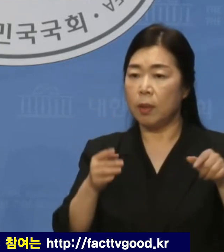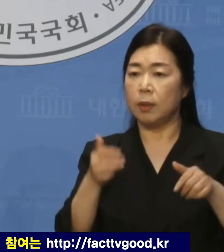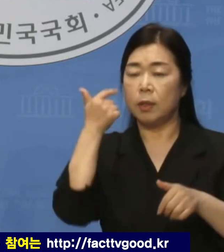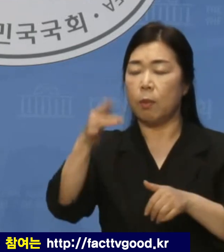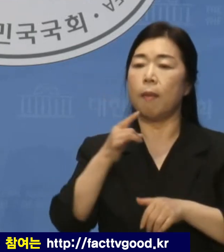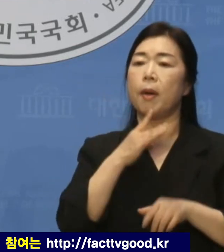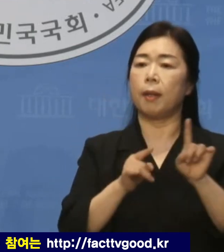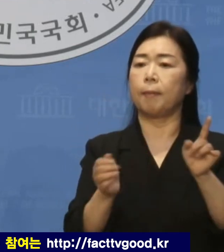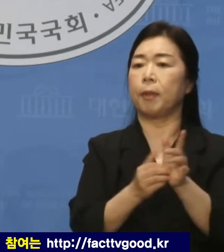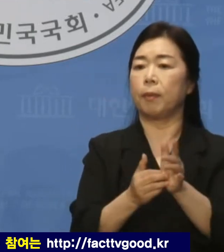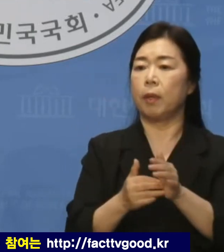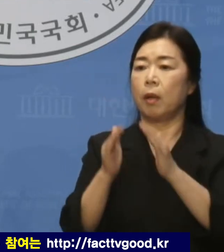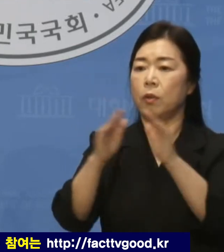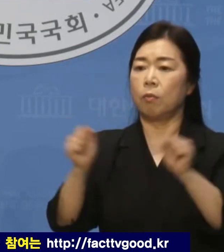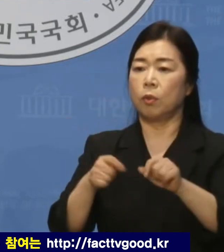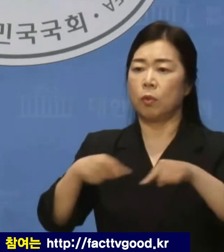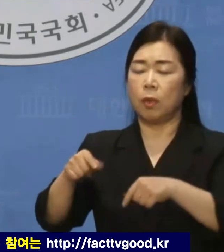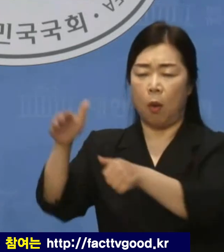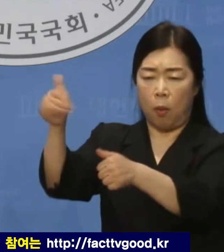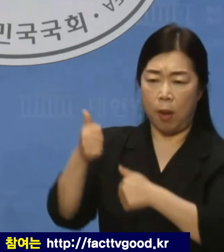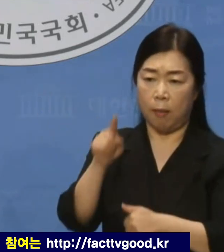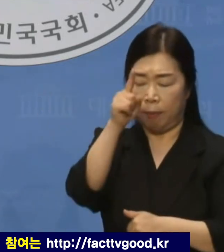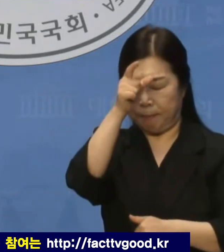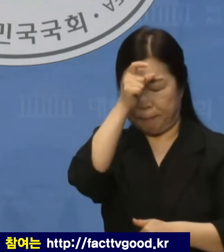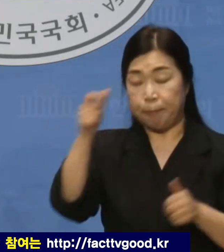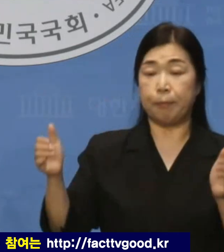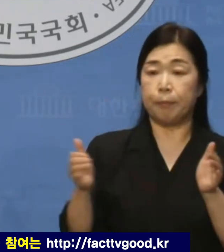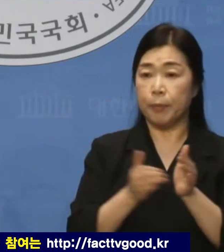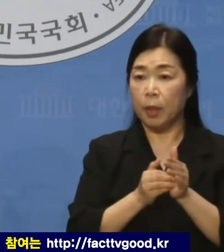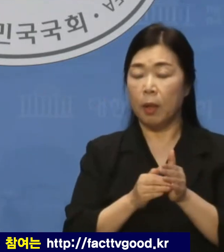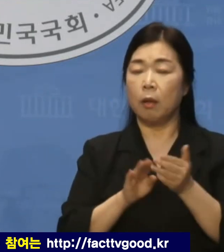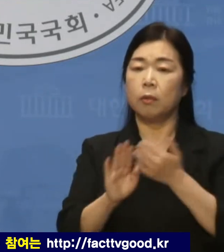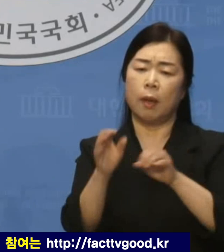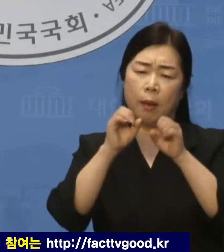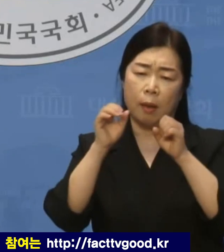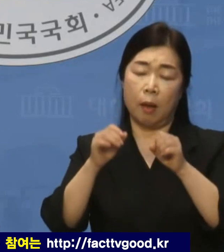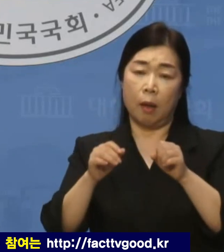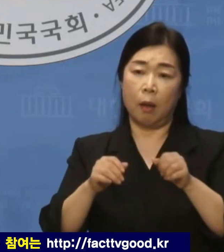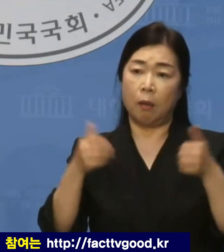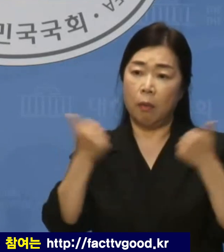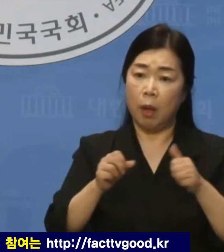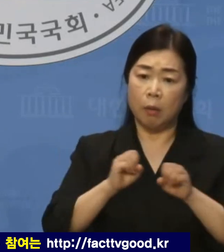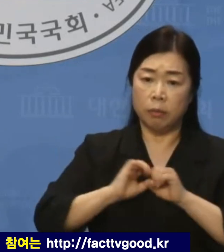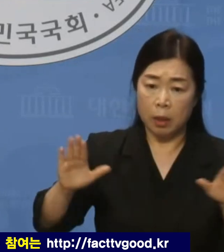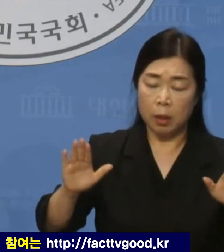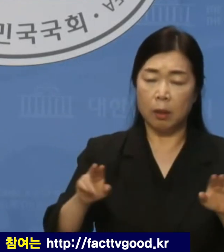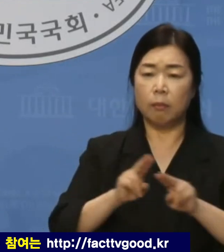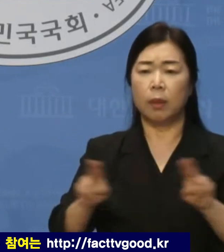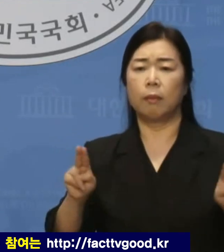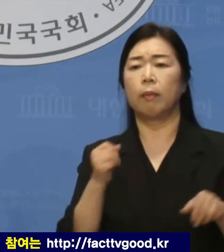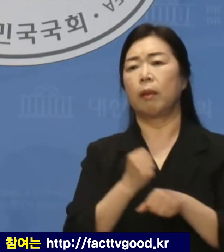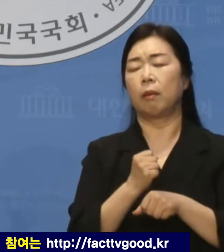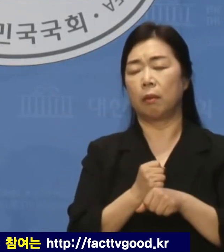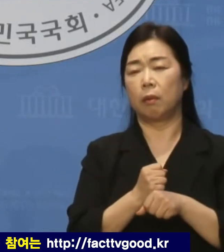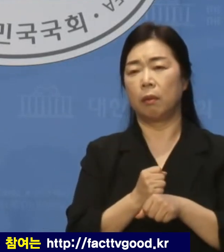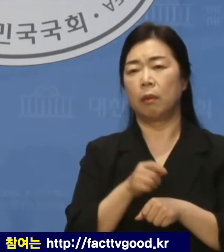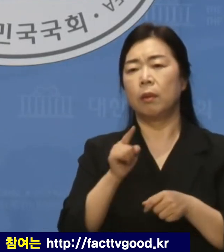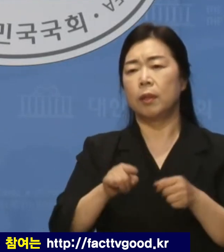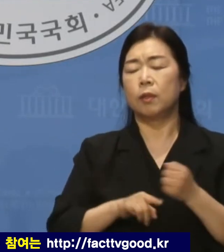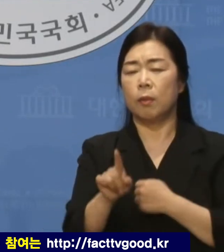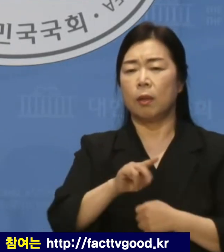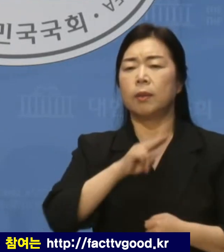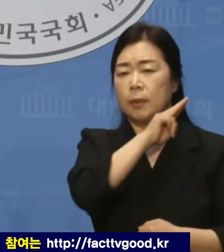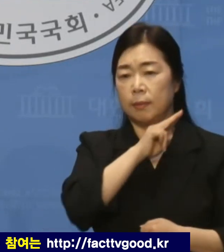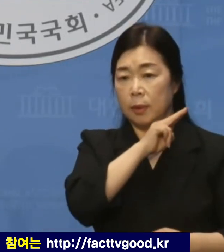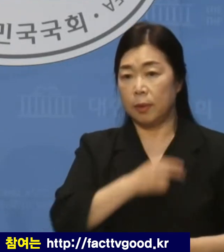하겠다, 전북도지사를 불러라 라는 어깃장으로 행안위를 파행시킨 것부터가 의심스럽습니다. 결국 이태원